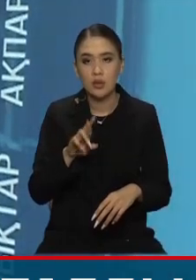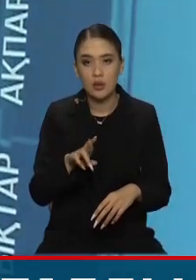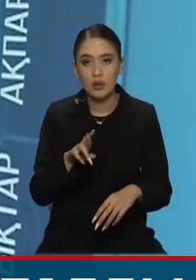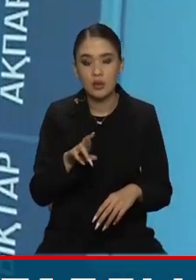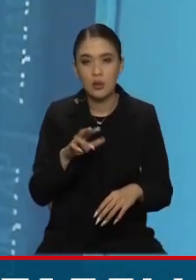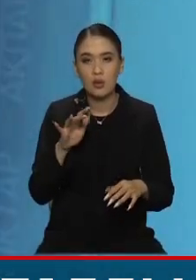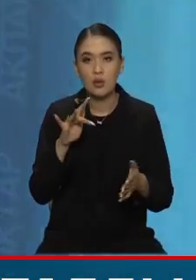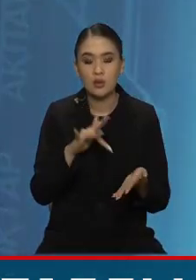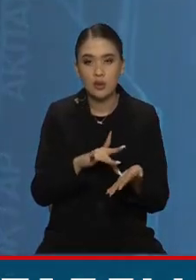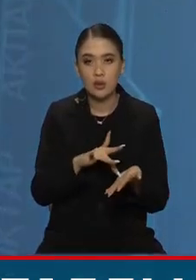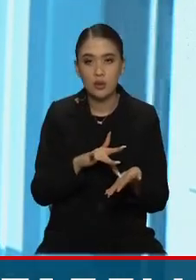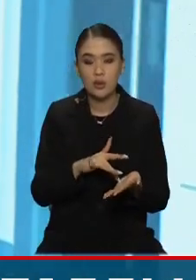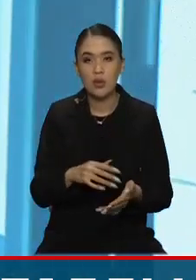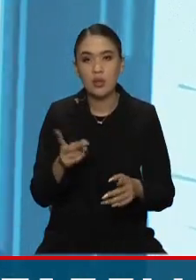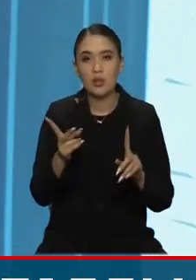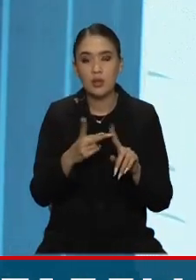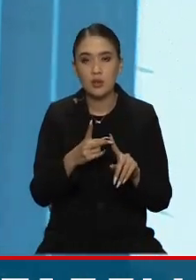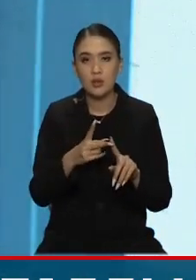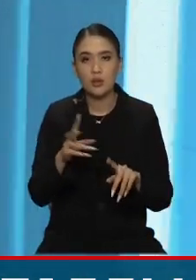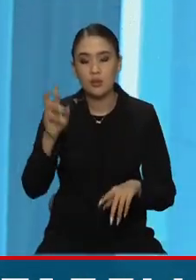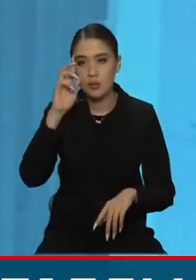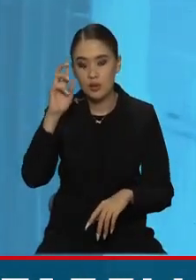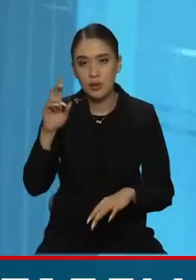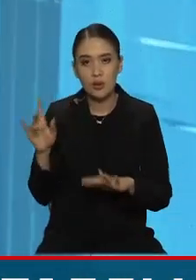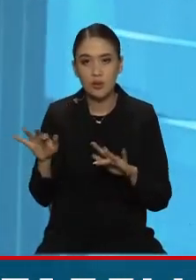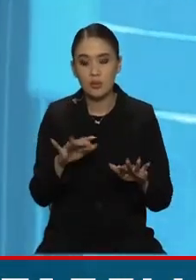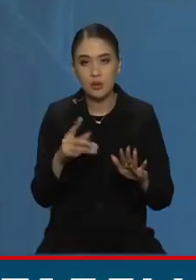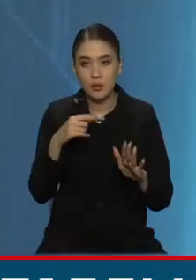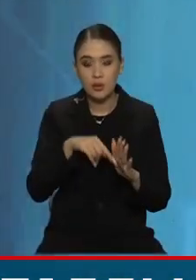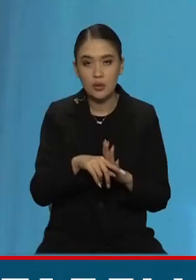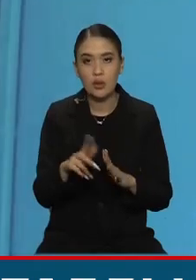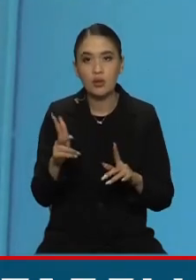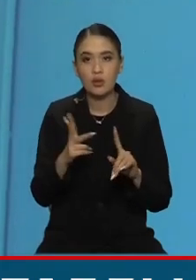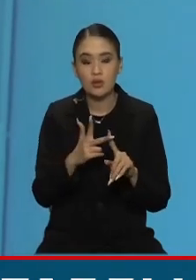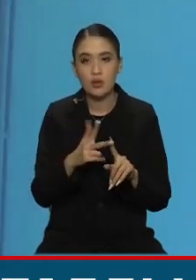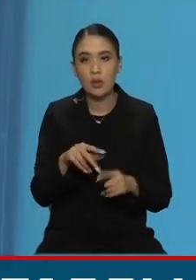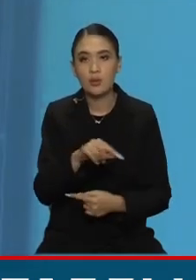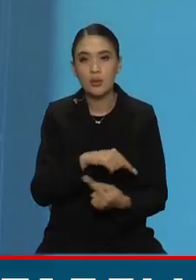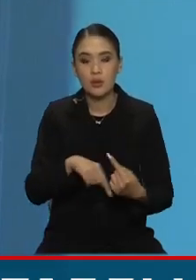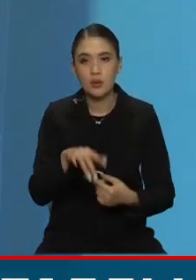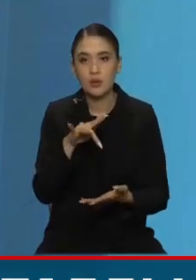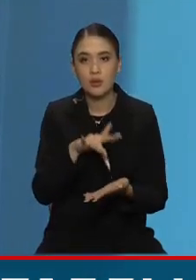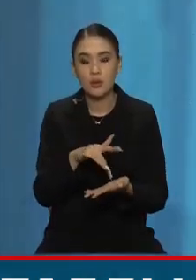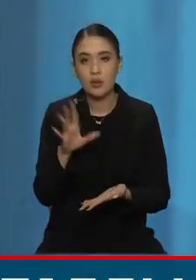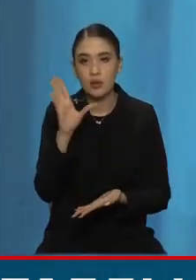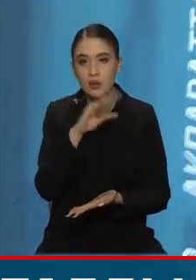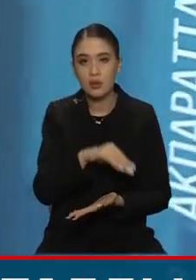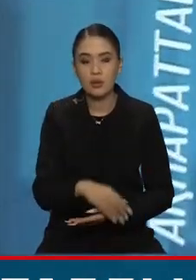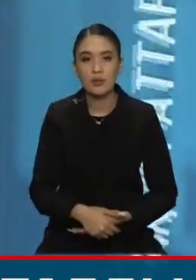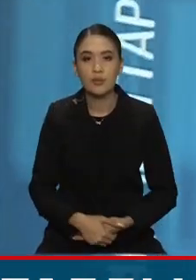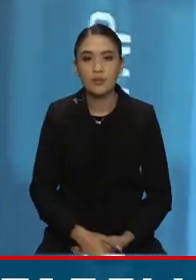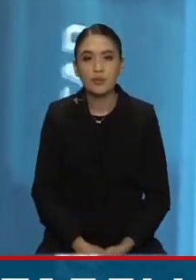ортадан, екіншісі мемлекет қызметшілердің ішінен, үшіншісі бизнес ортадан, бизнестің